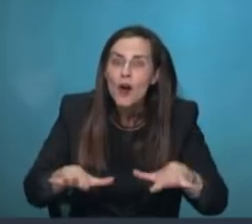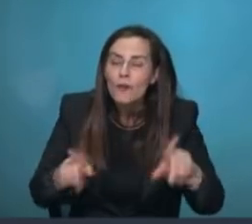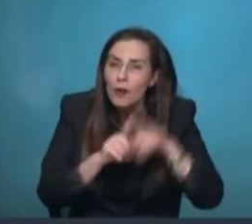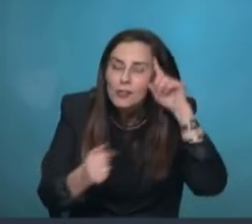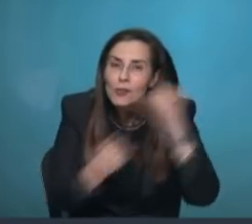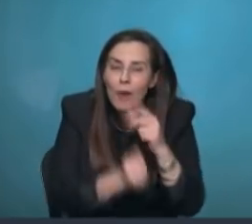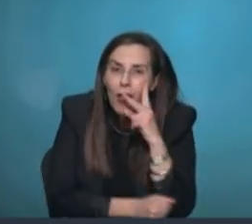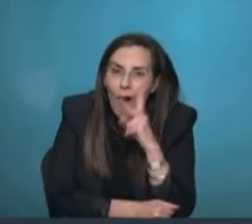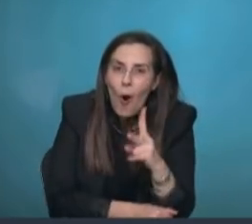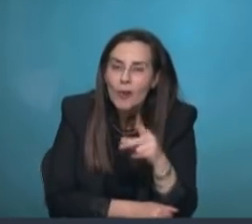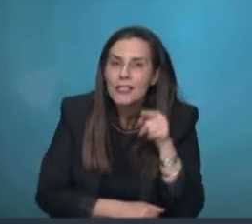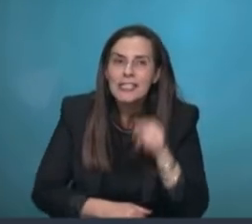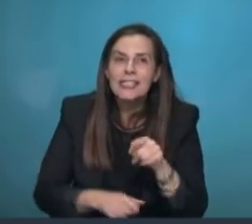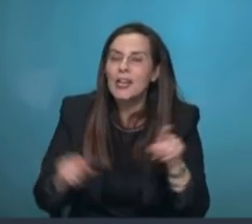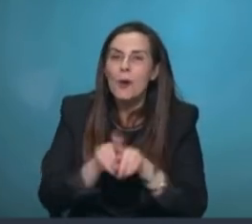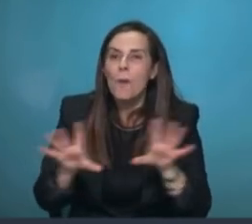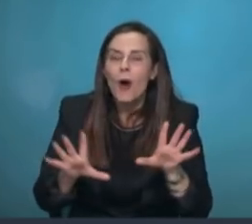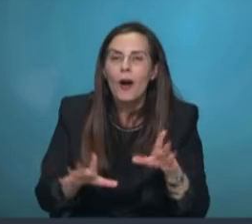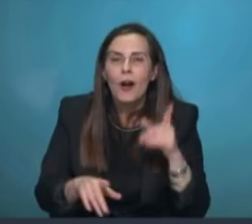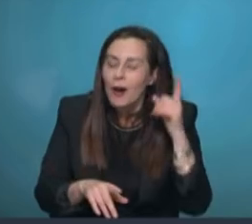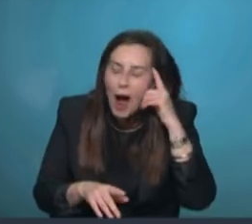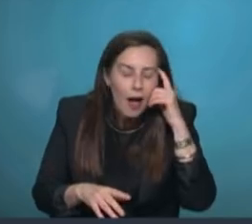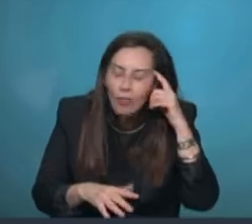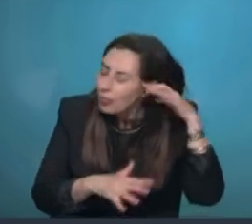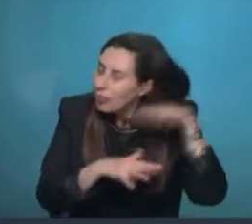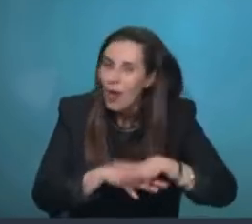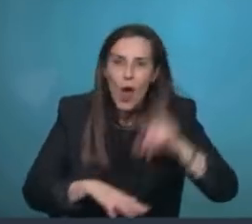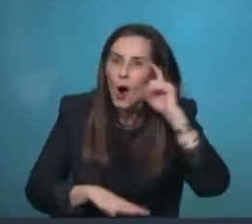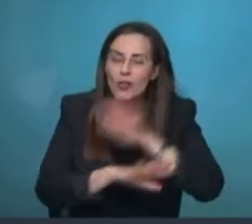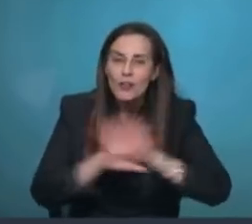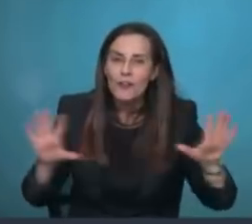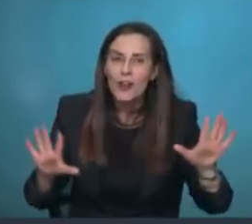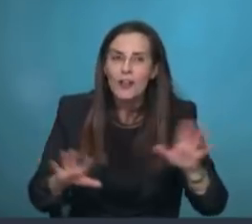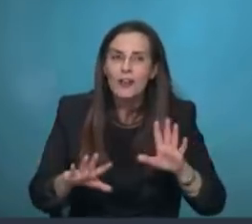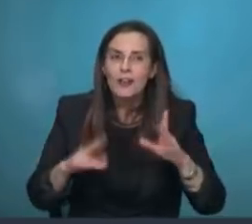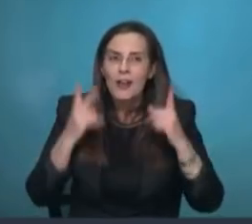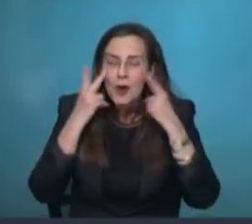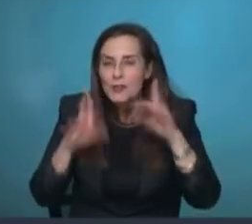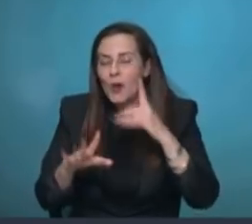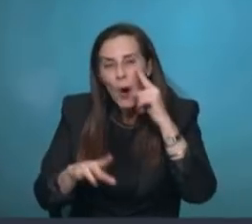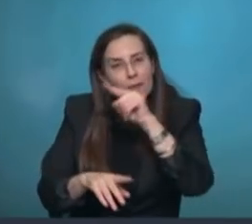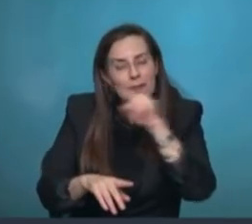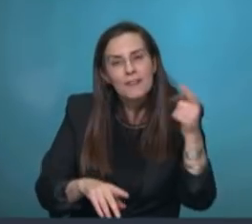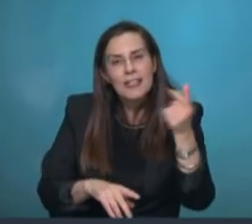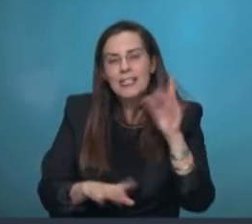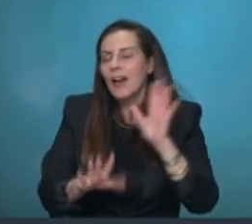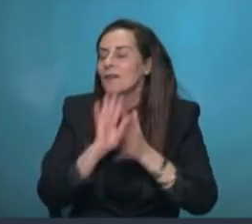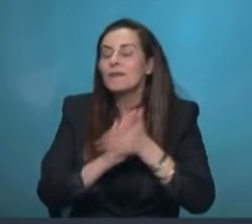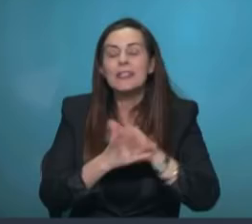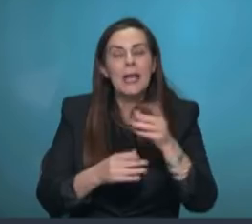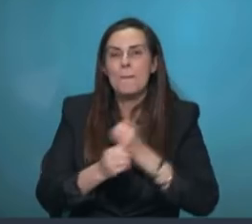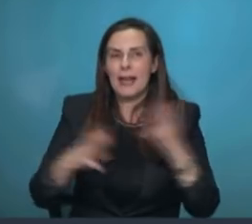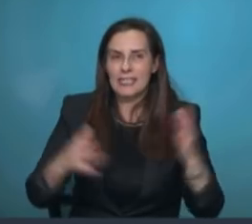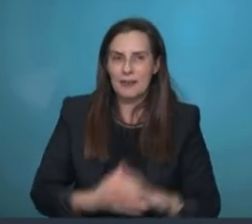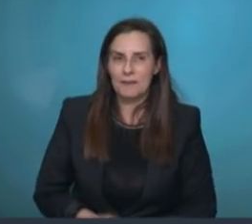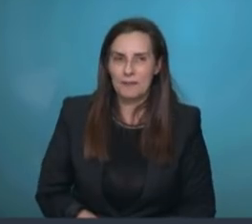זה. זה כמו מושי מושי למוח, לא חושבים, לא מסתכלים, רק רואים תמונות וקצת תוכן, וזה מקסים.